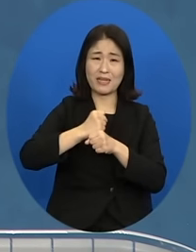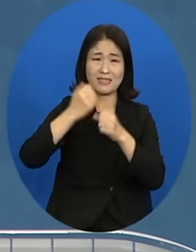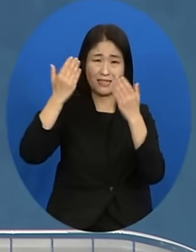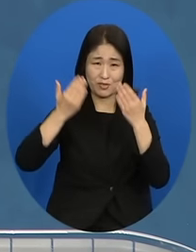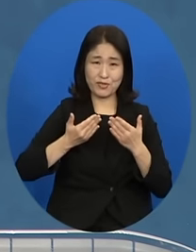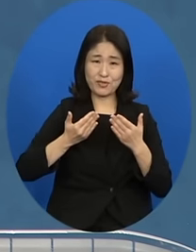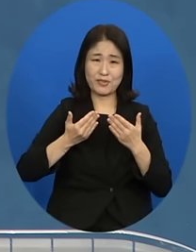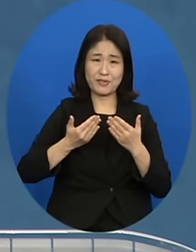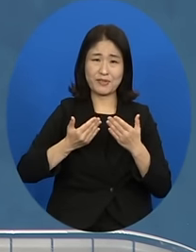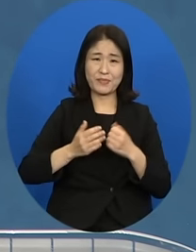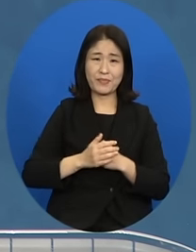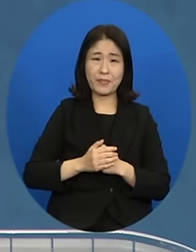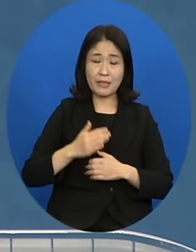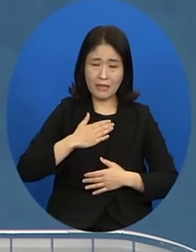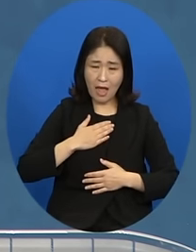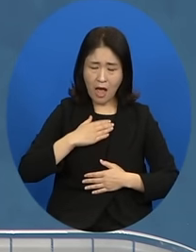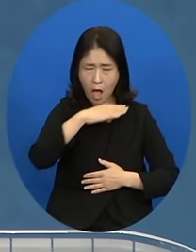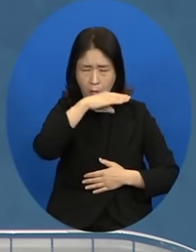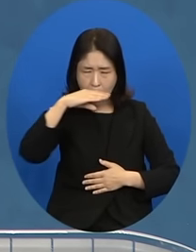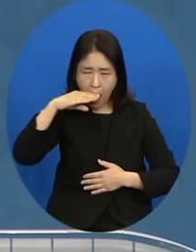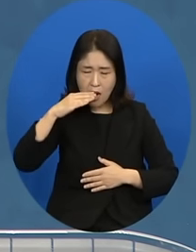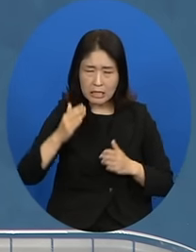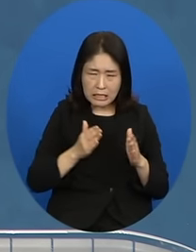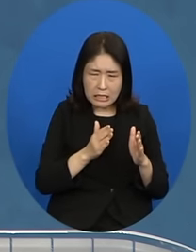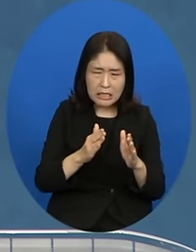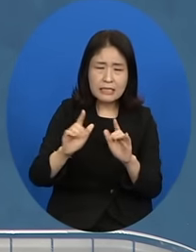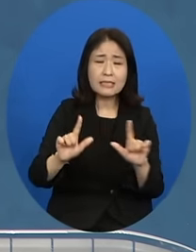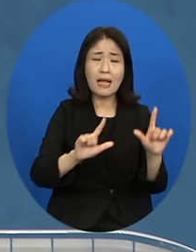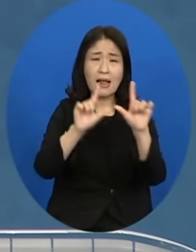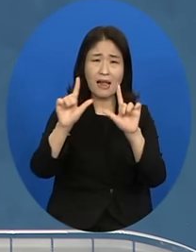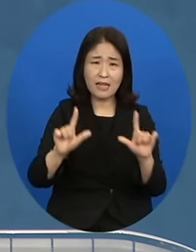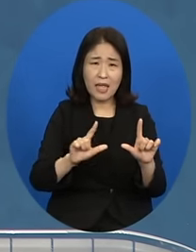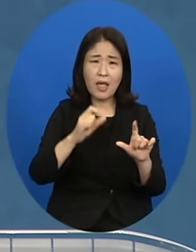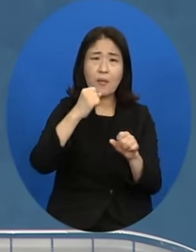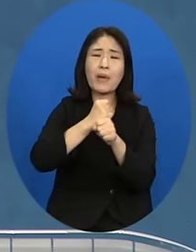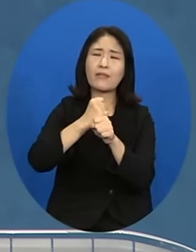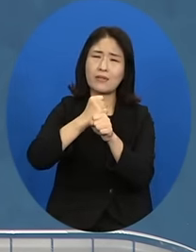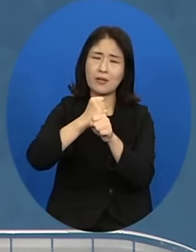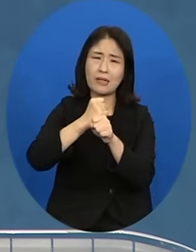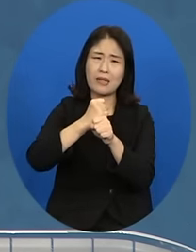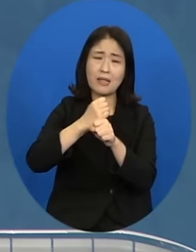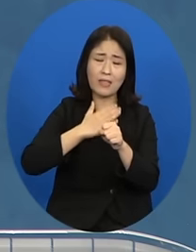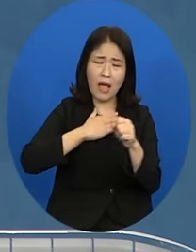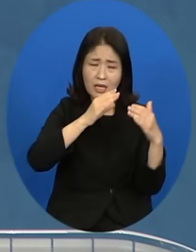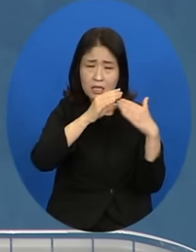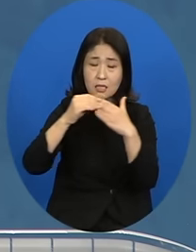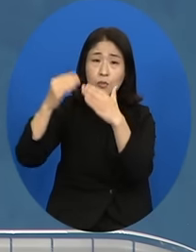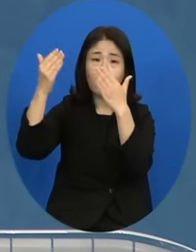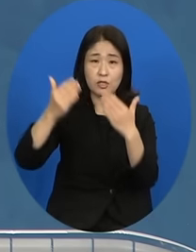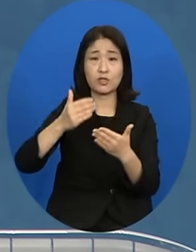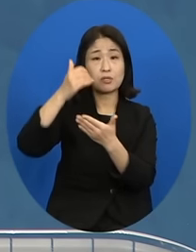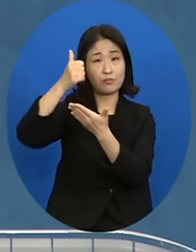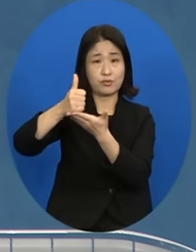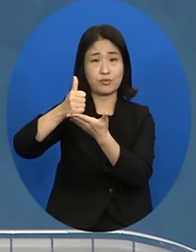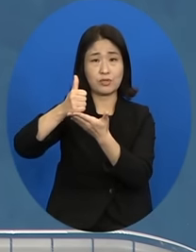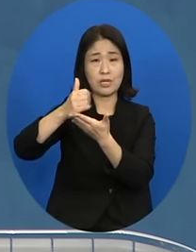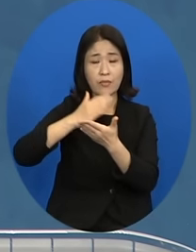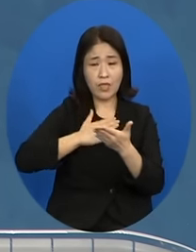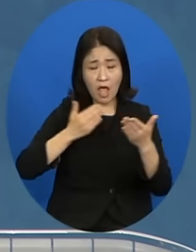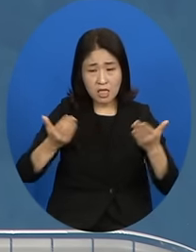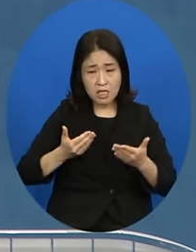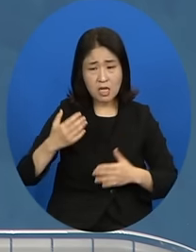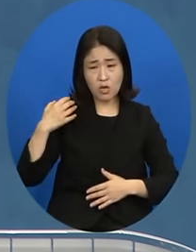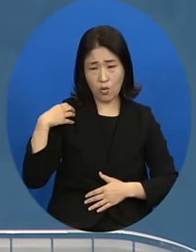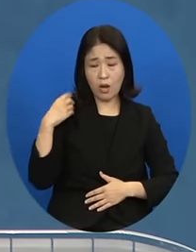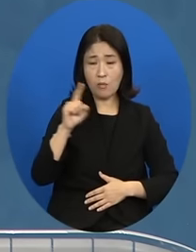우리를 바른 길 걷도록 끊임없이 우리를 격려하시고 이끌어 주시는 분이세요. 우리가 할 일은 무엇이냐면